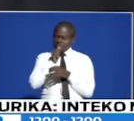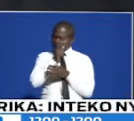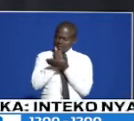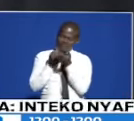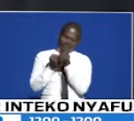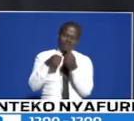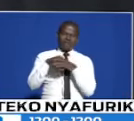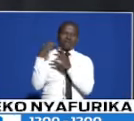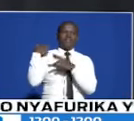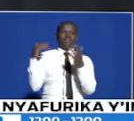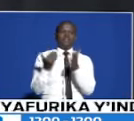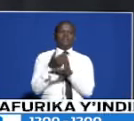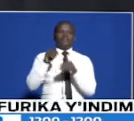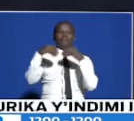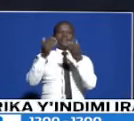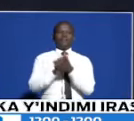mu nshingano nshya yahawe.